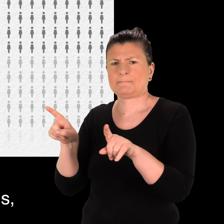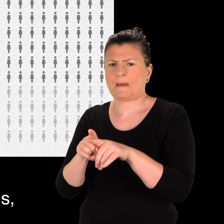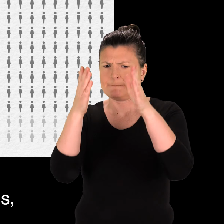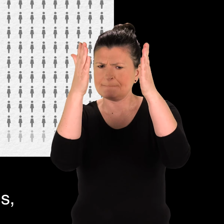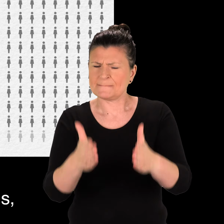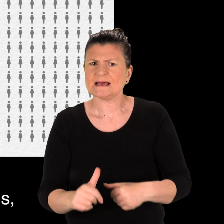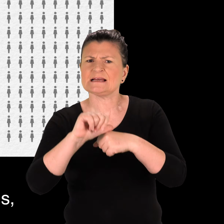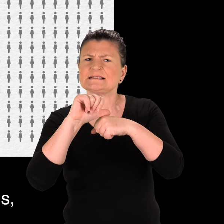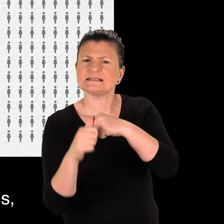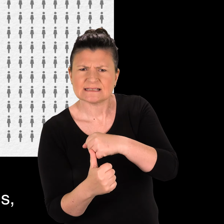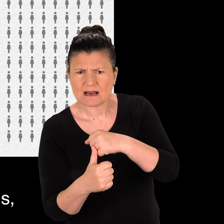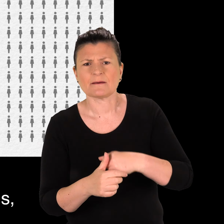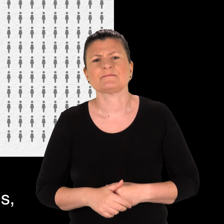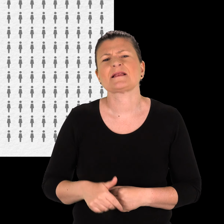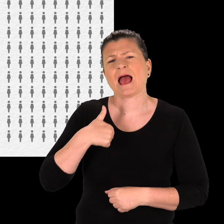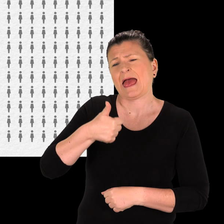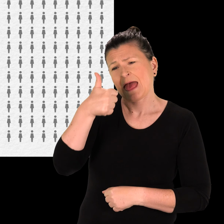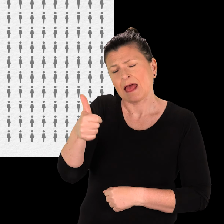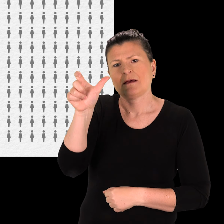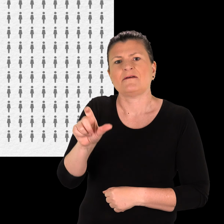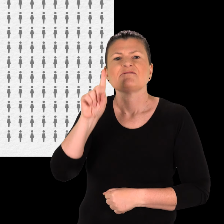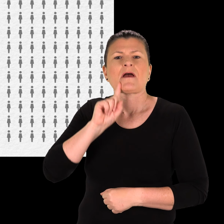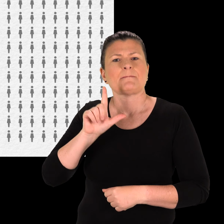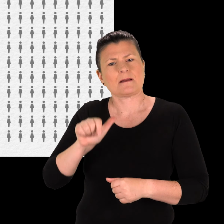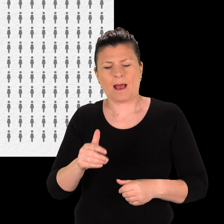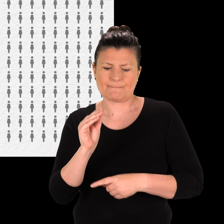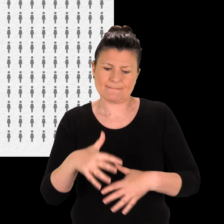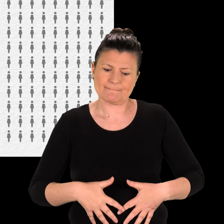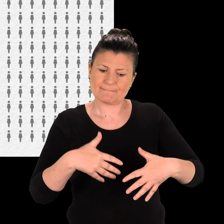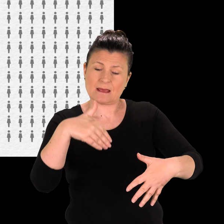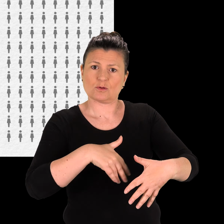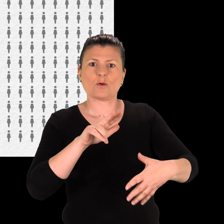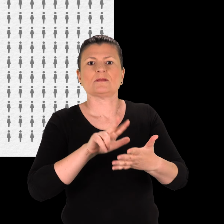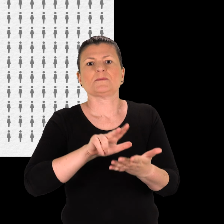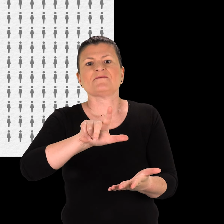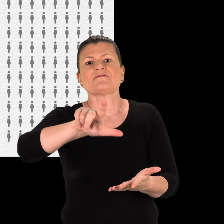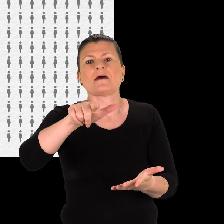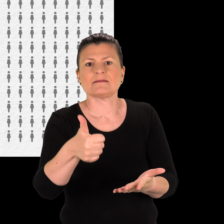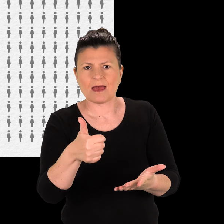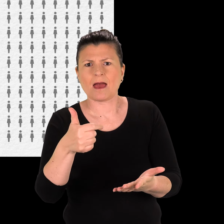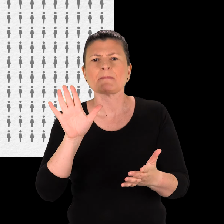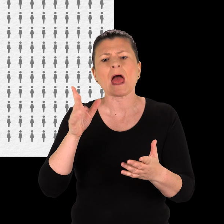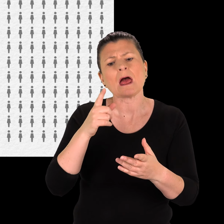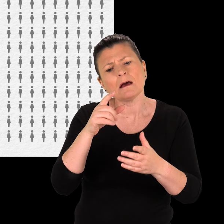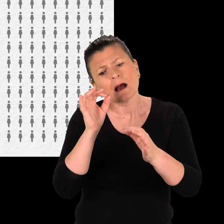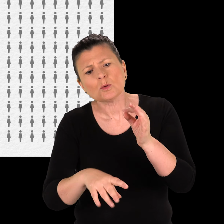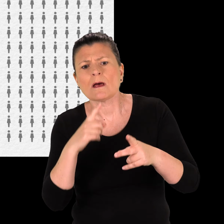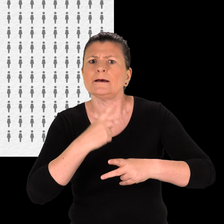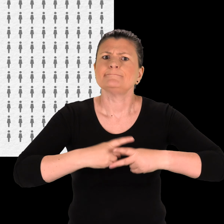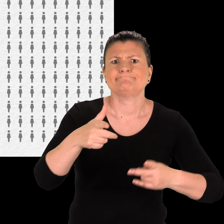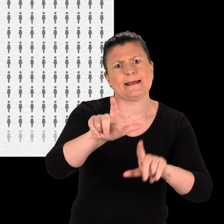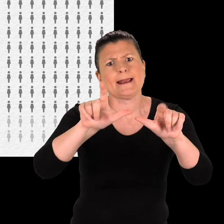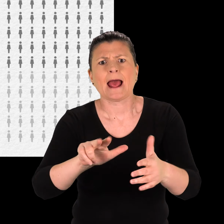femmes avec les mêmes caractéristiques que vous, une seule attend un bébé avec une trisomie 21. Ce résultat ne dit jamais si